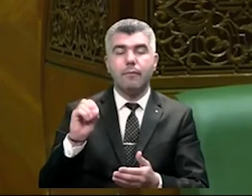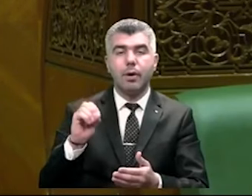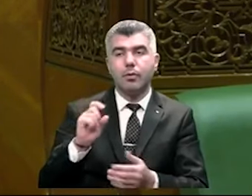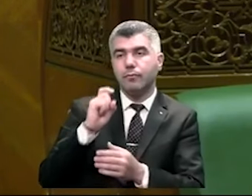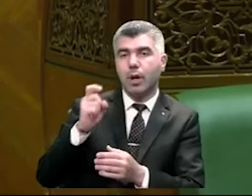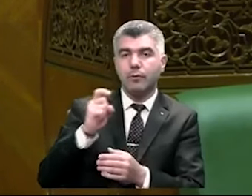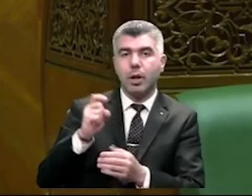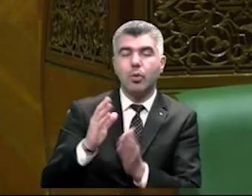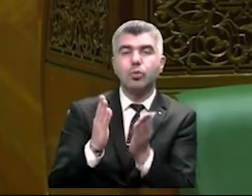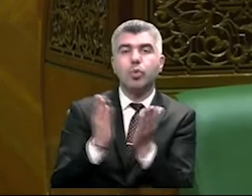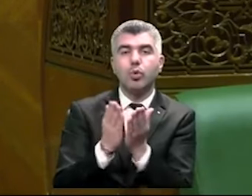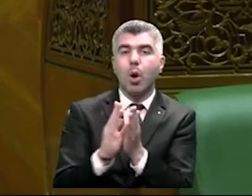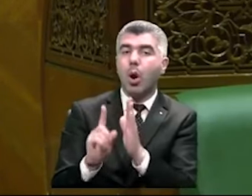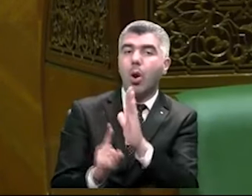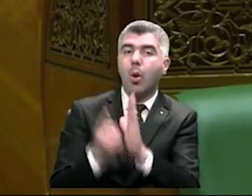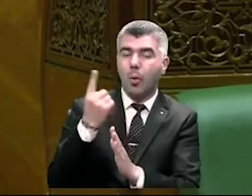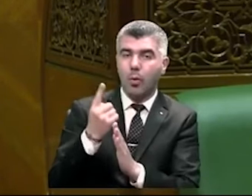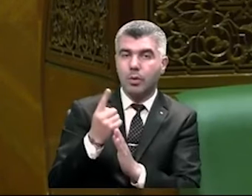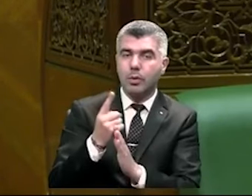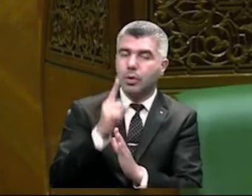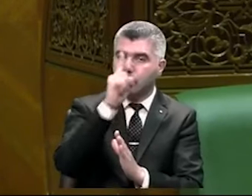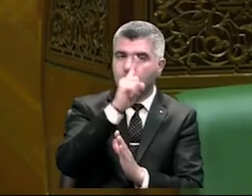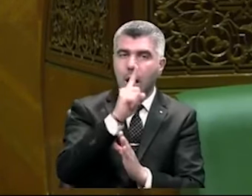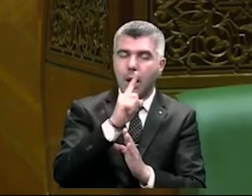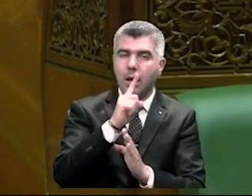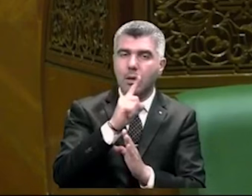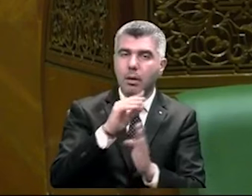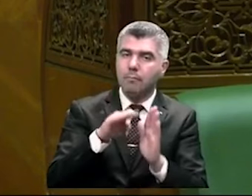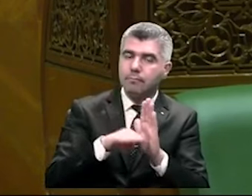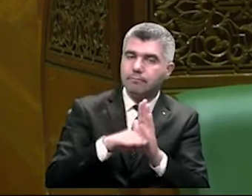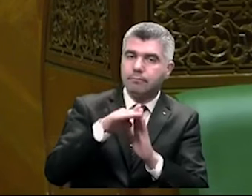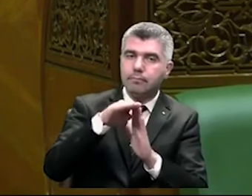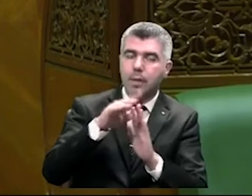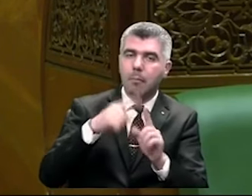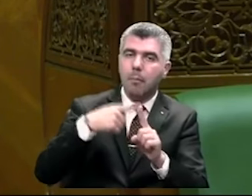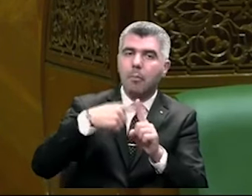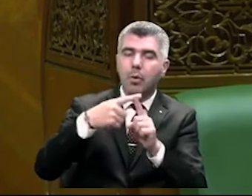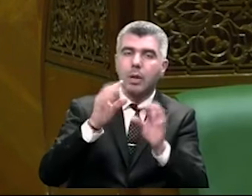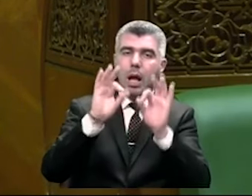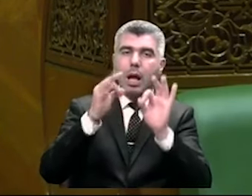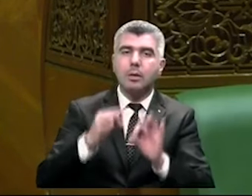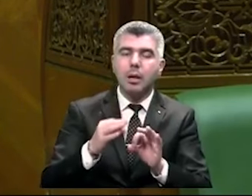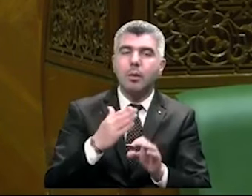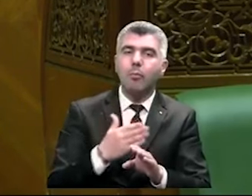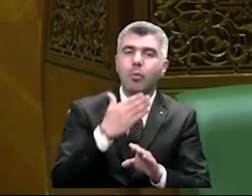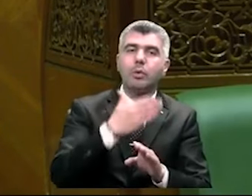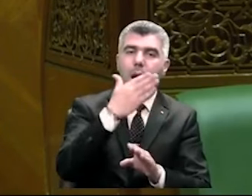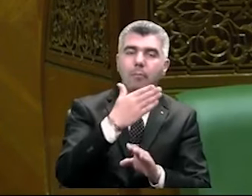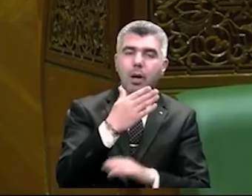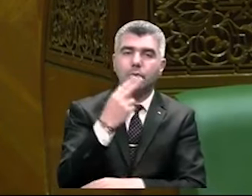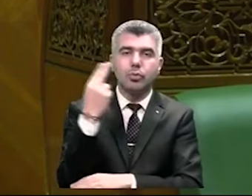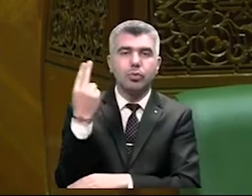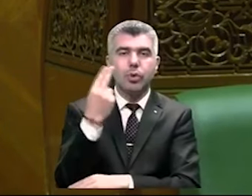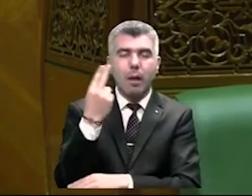الجيل الجديد للمره الاولى واملنا فيكم كبير من اجل الرفع من هذا العدد في المستقبل حتى تتمكن الجامعه